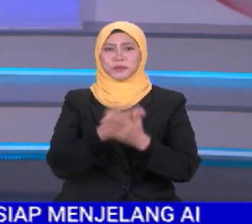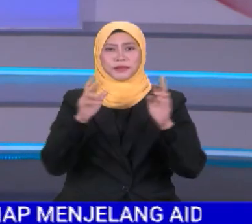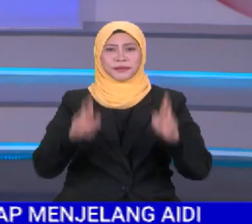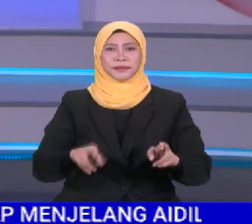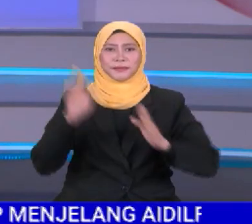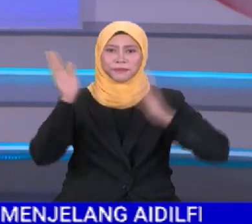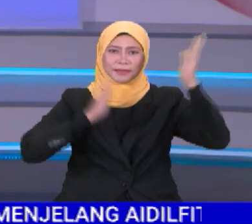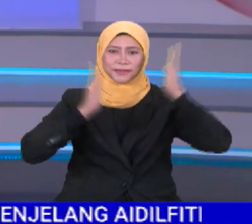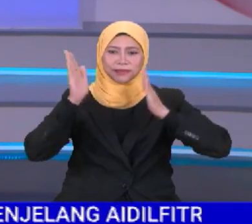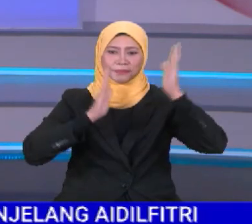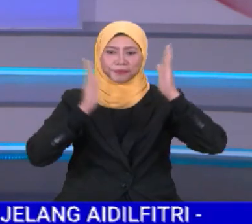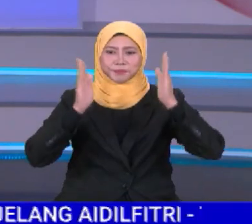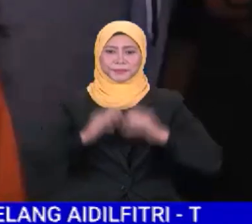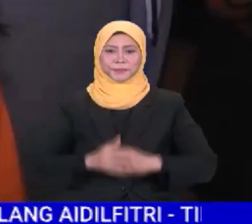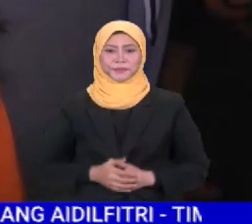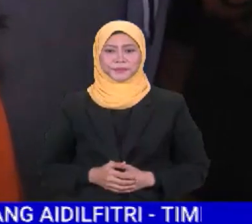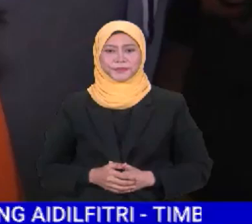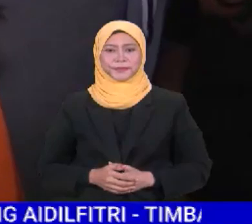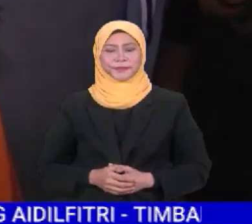Malaysia